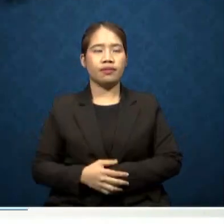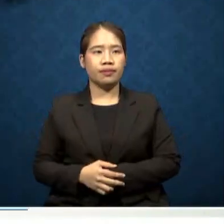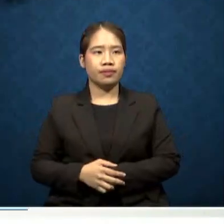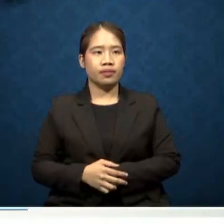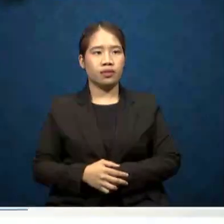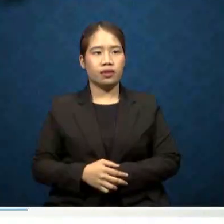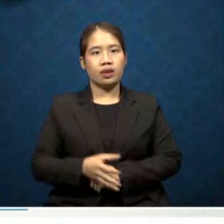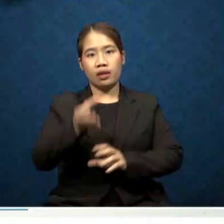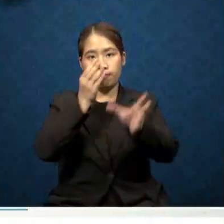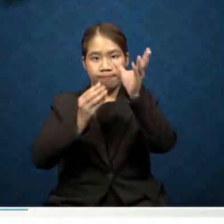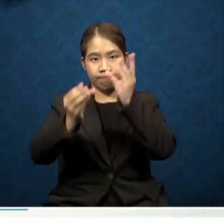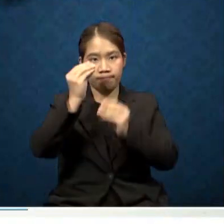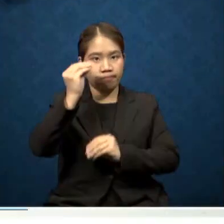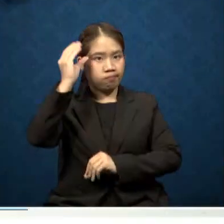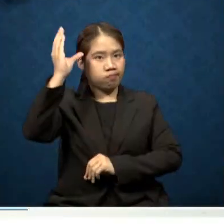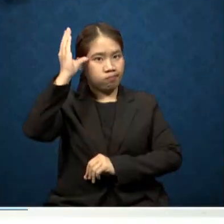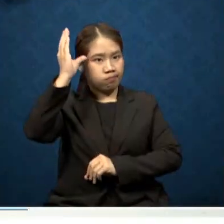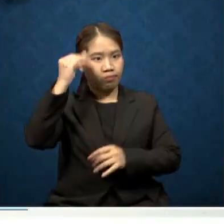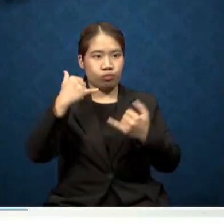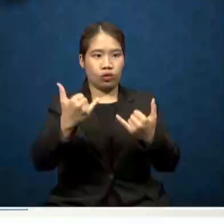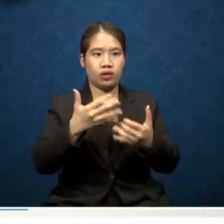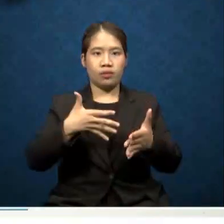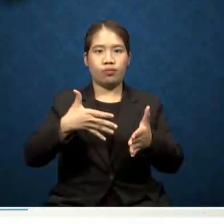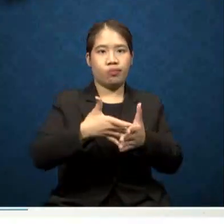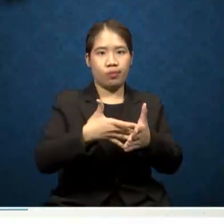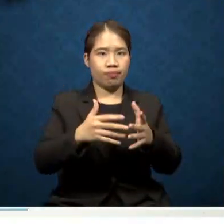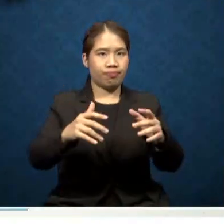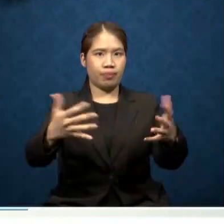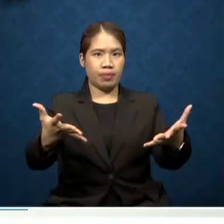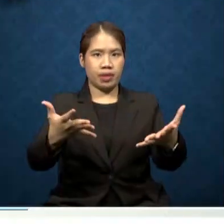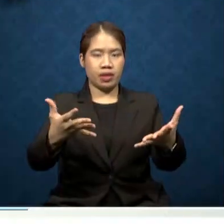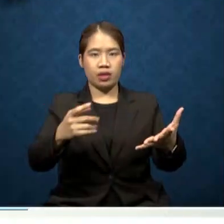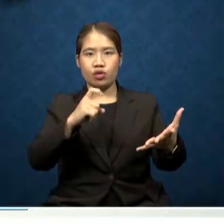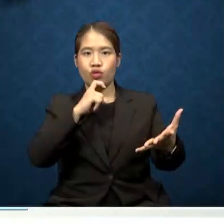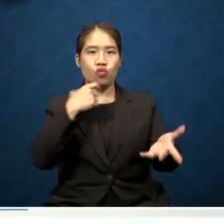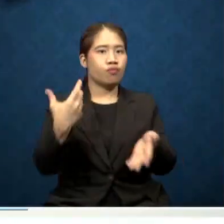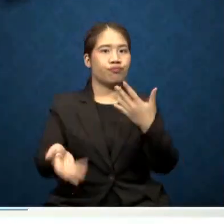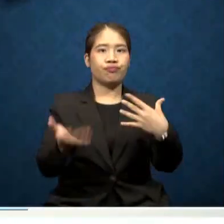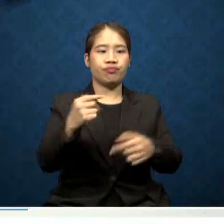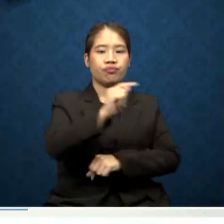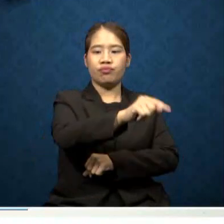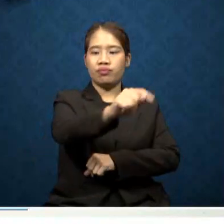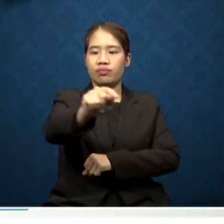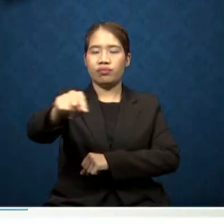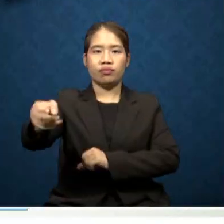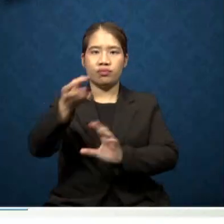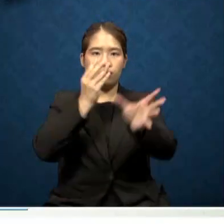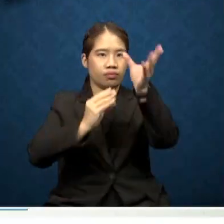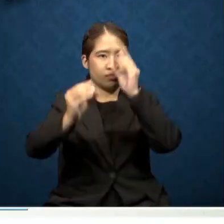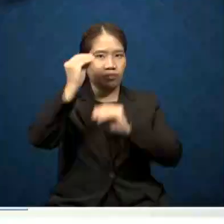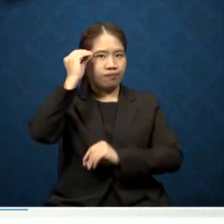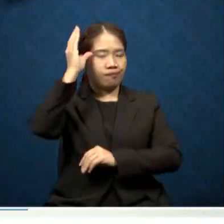เรียนรู้ปัจจุบันไม่จำกัดนะสามารถเรียนรู้ได้ทุกที่ทุกแห่งในระดรายละเอียดทุกเรื่องครับ